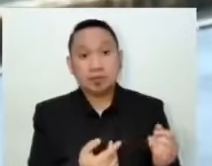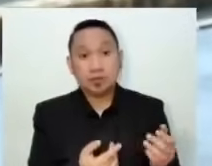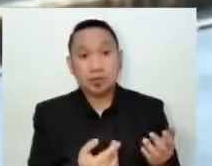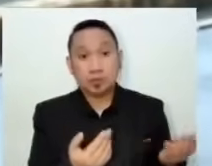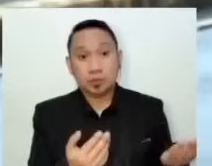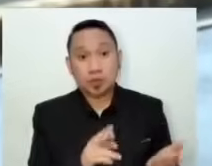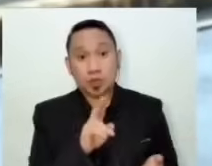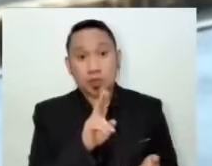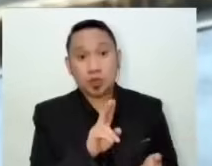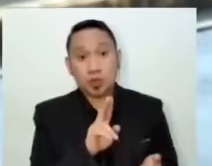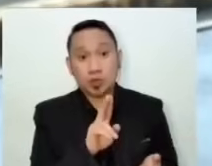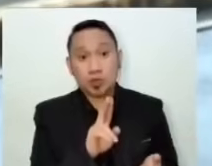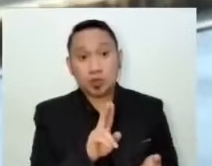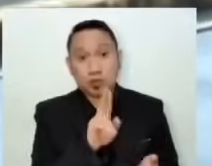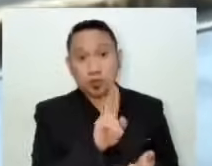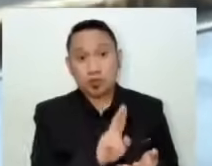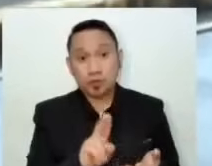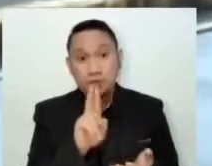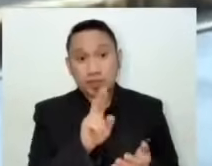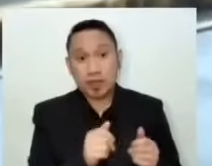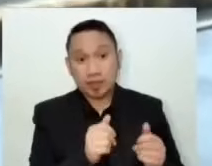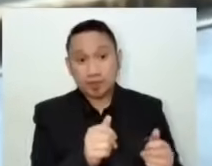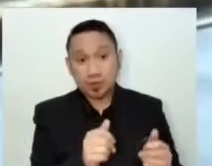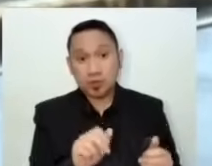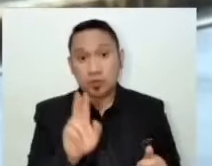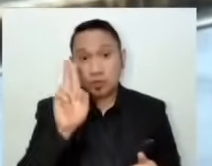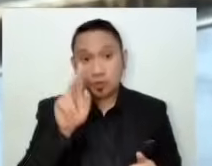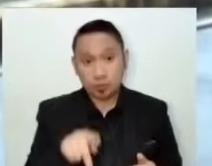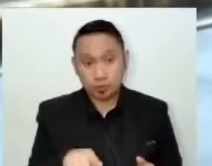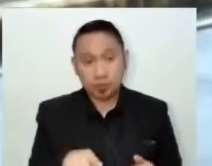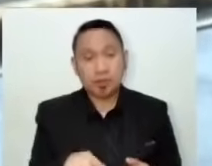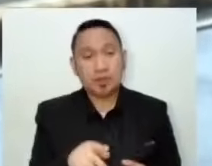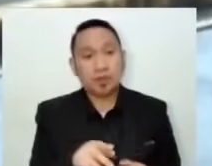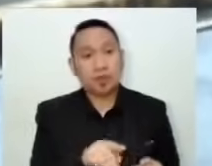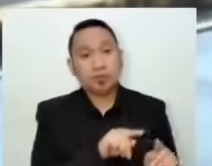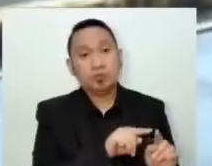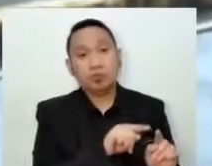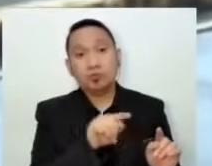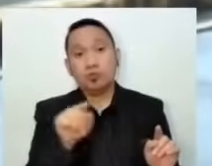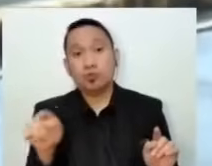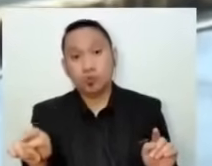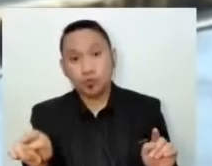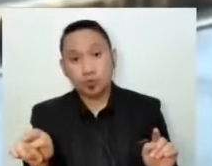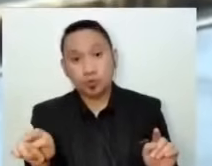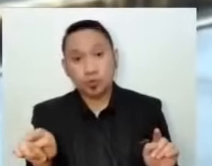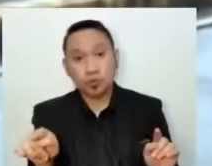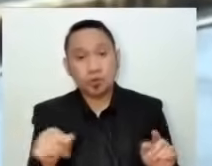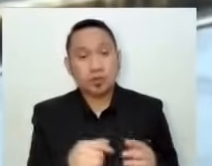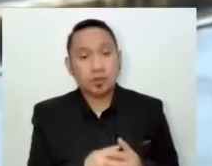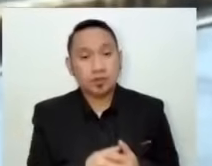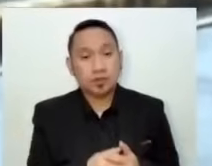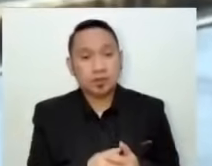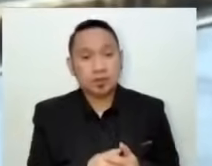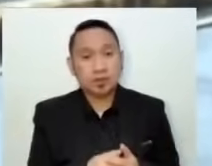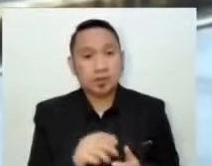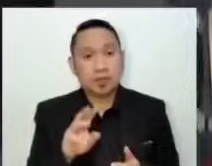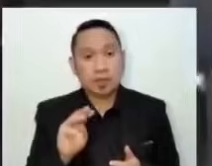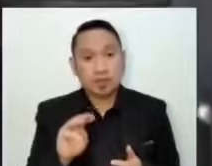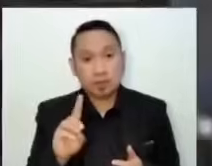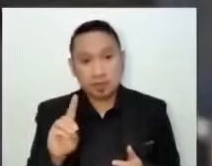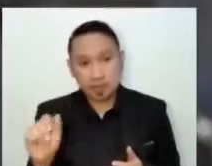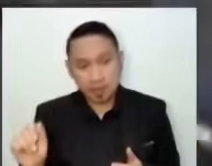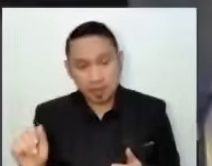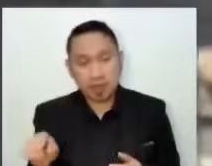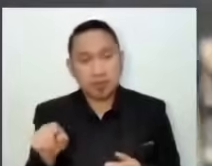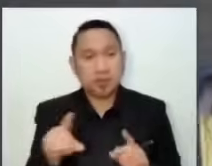UP Diliman at pupunta papuntang of course, yung sa MMDA, sa Department of Transportation, pati na rin